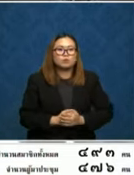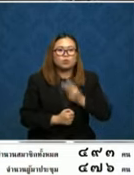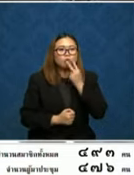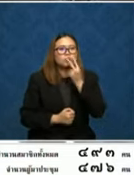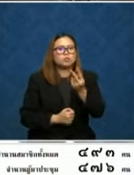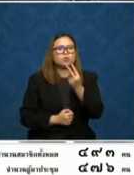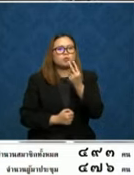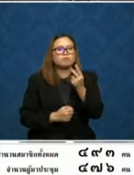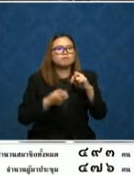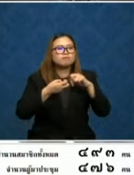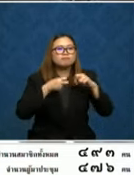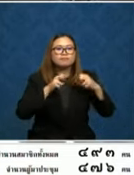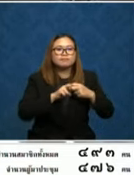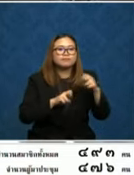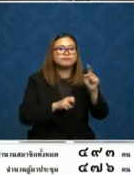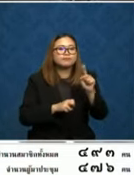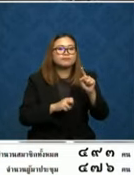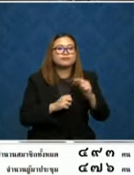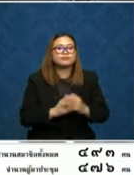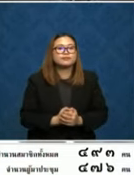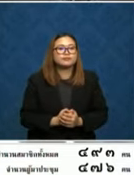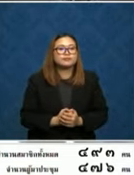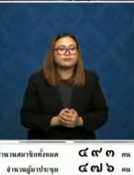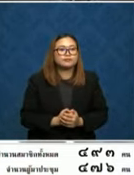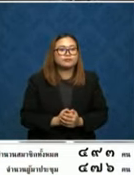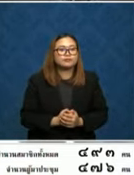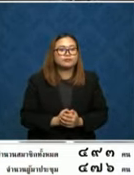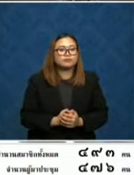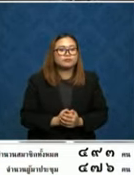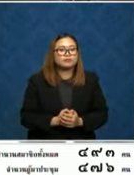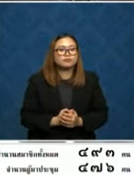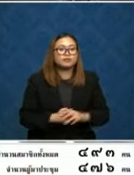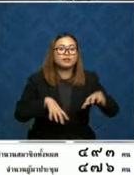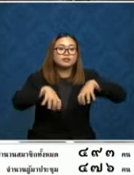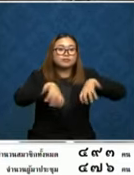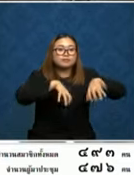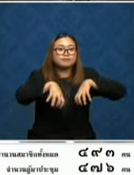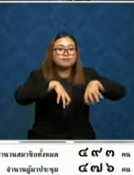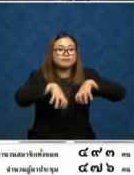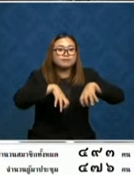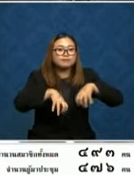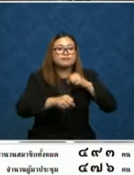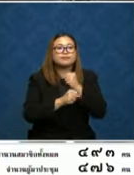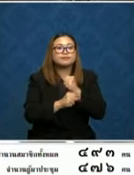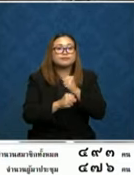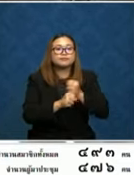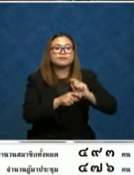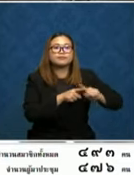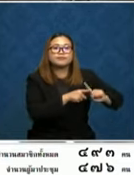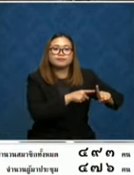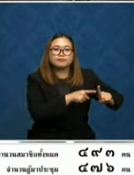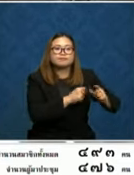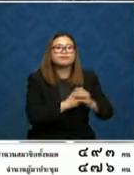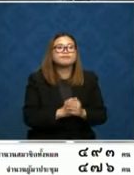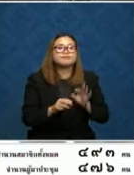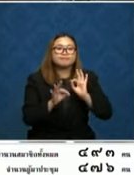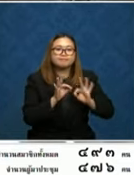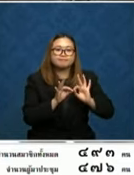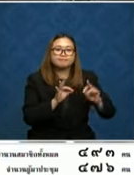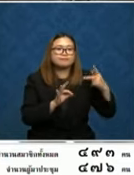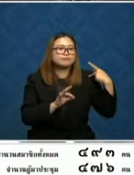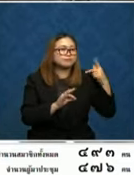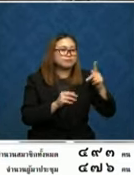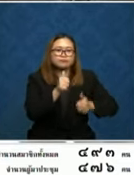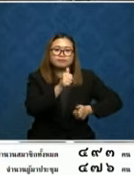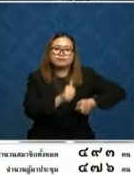หรือแม้แต่เรื่องของการที่จะบอกว่าการบริหารจัดการราชพัสดุให้เกิดประโยชน์สูงสุดเนี่